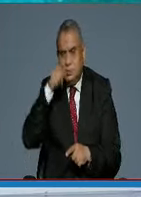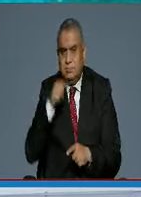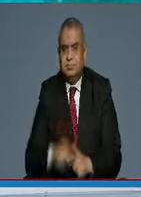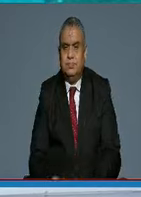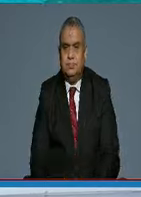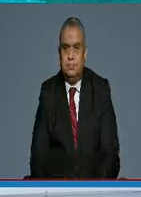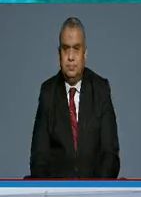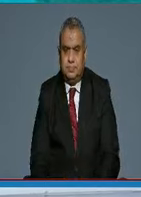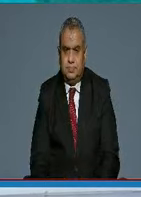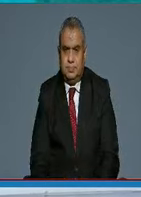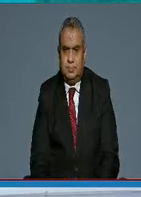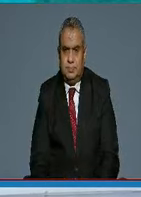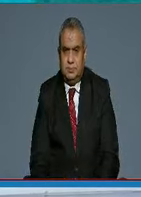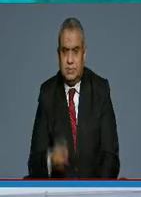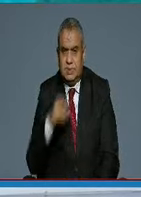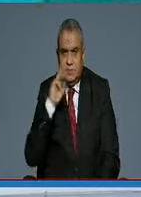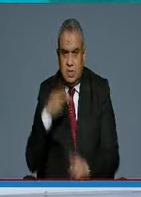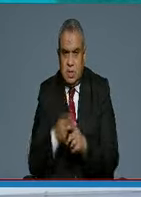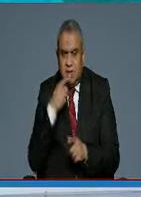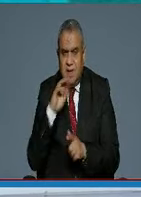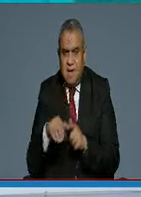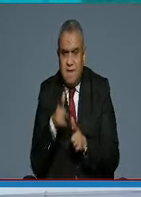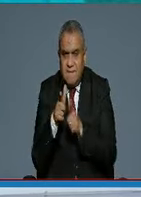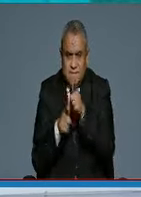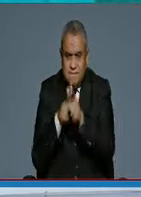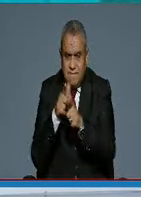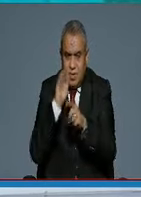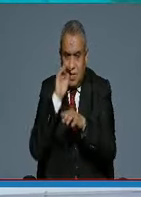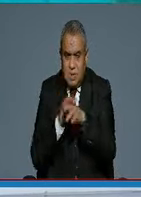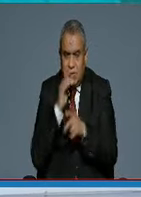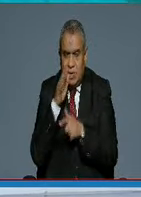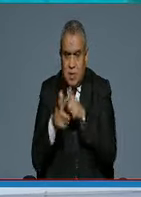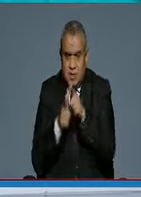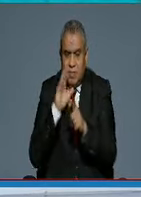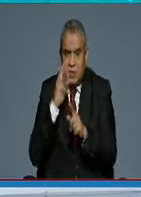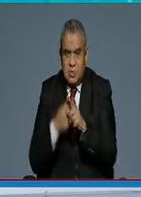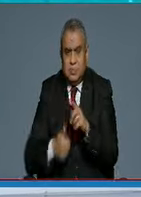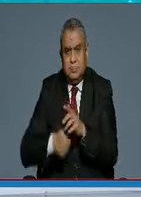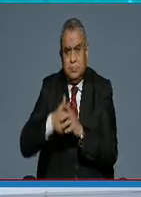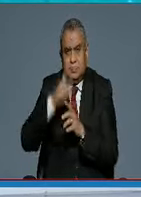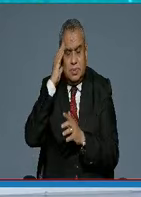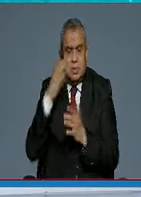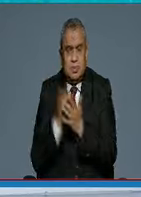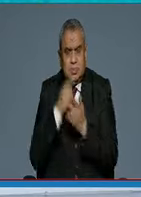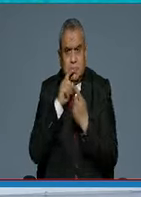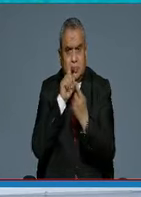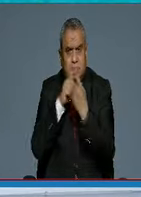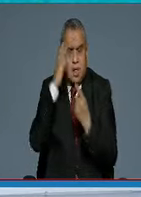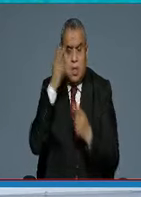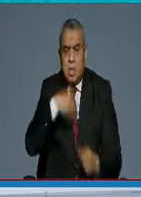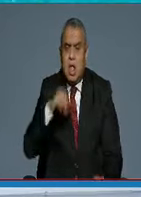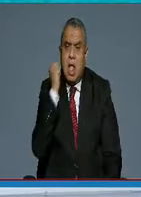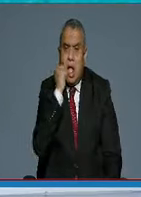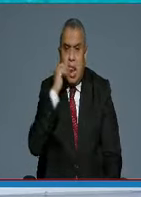واحده شفت فيديو وانا داخل لسه دلوقتي وانا عمال اقول روح رياضيه عظيمه واداء رائع وفعلا والله كل لعيبه الاهلي